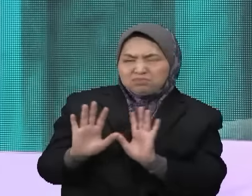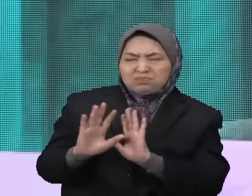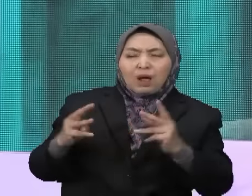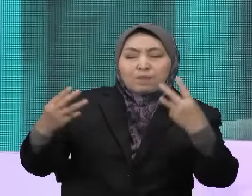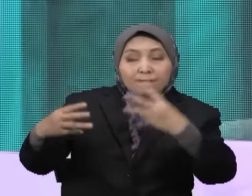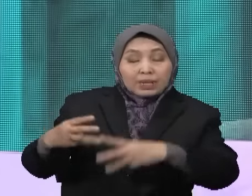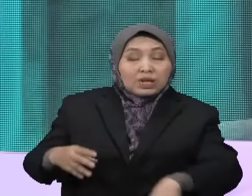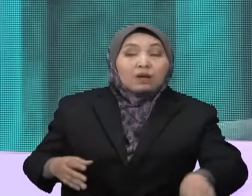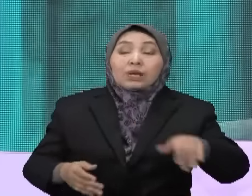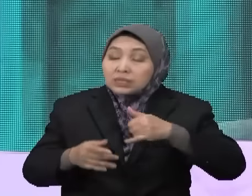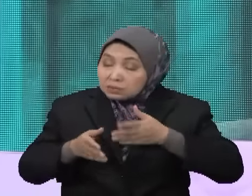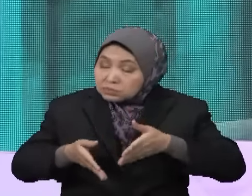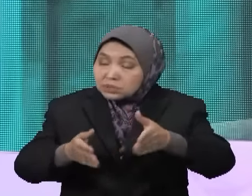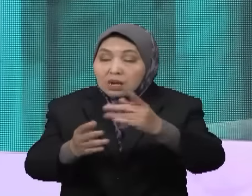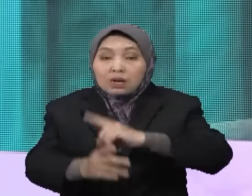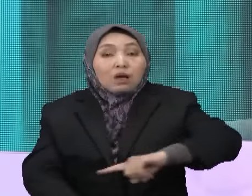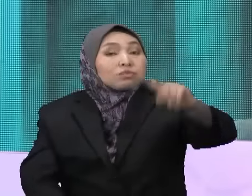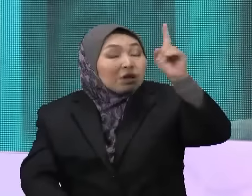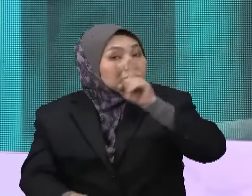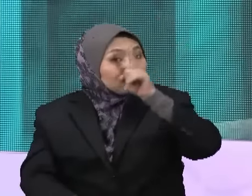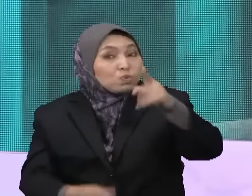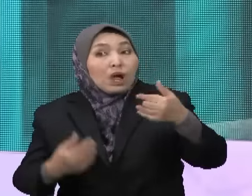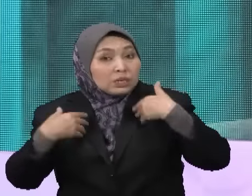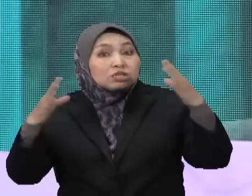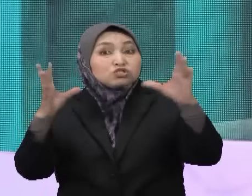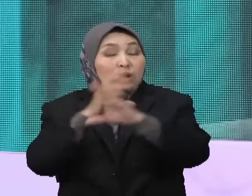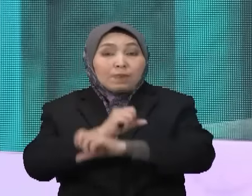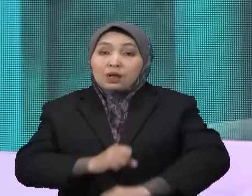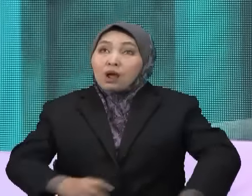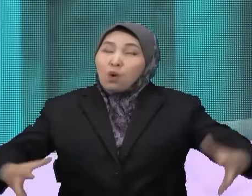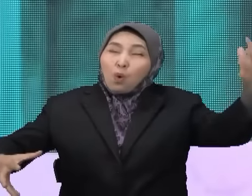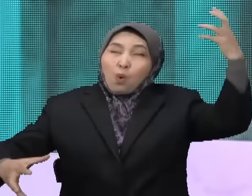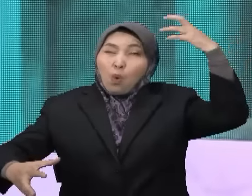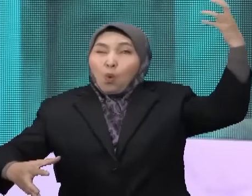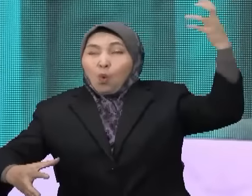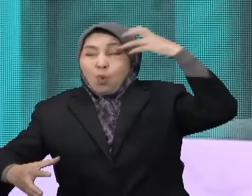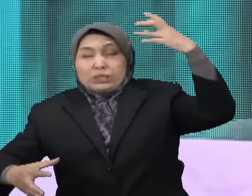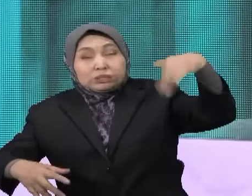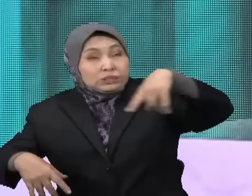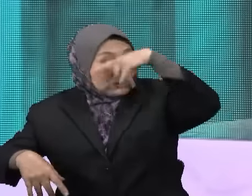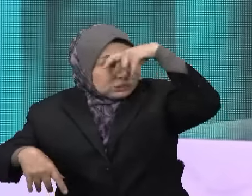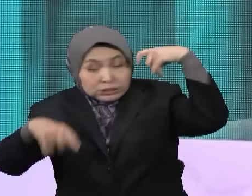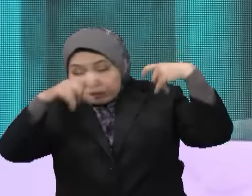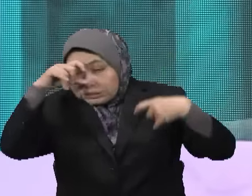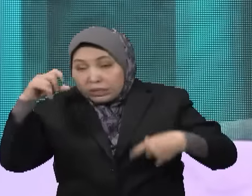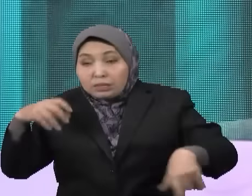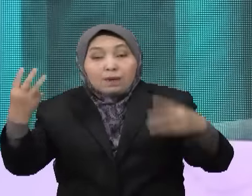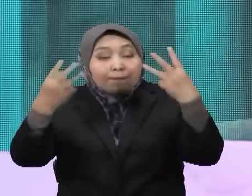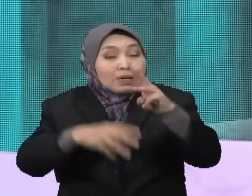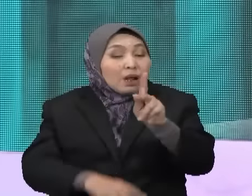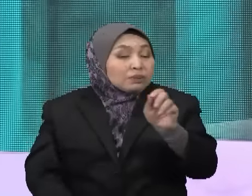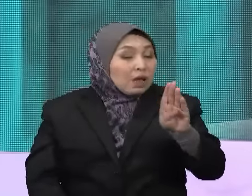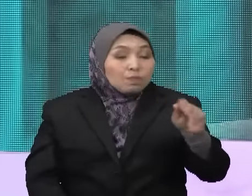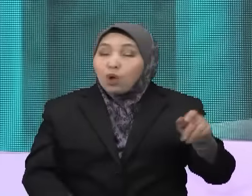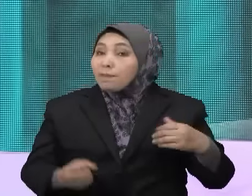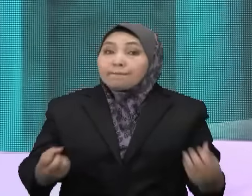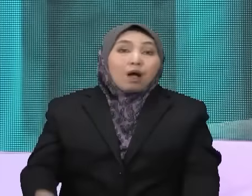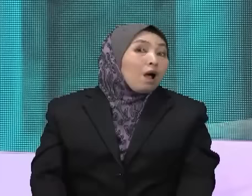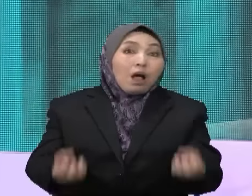berjuang fi sabilillah kerana sudah tentunya ada cabaran panas, ya, pada perang Tabuk tersebut dan juga banyak perkara